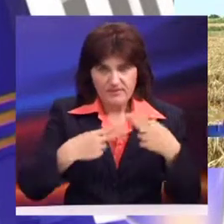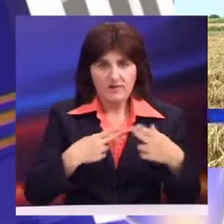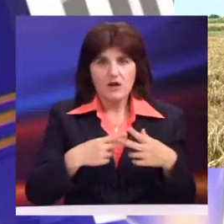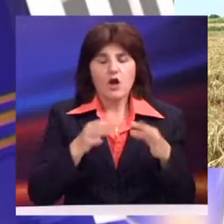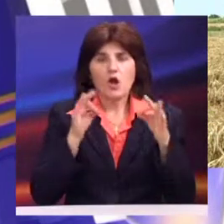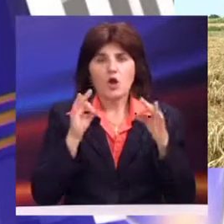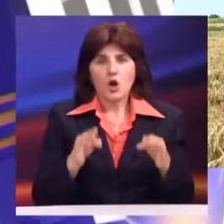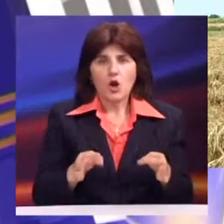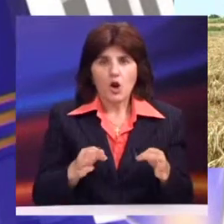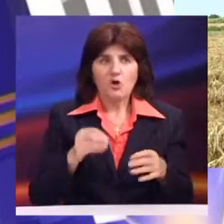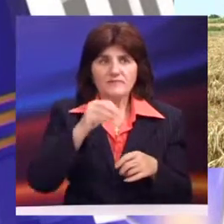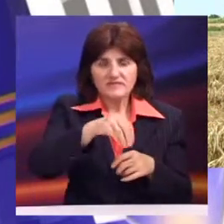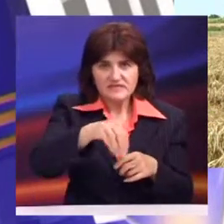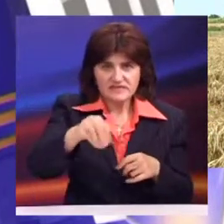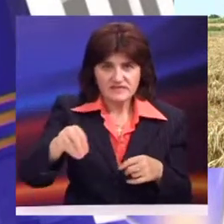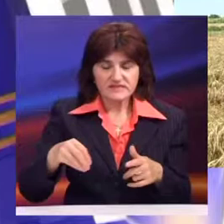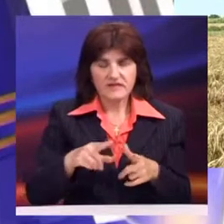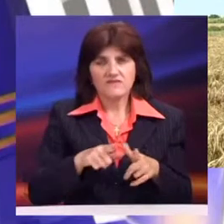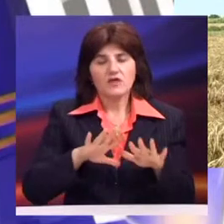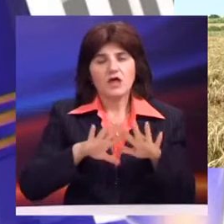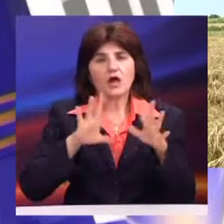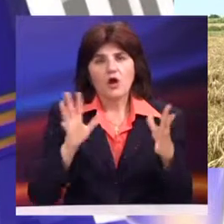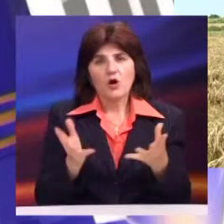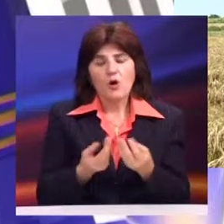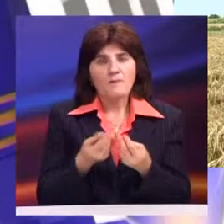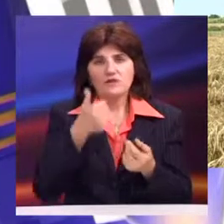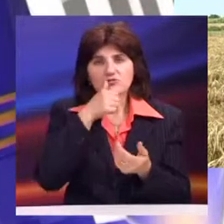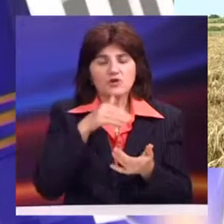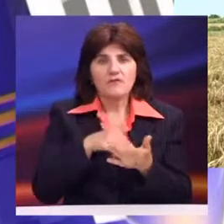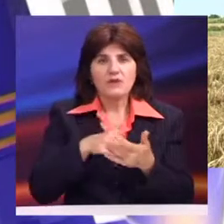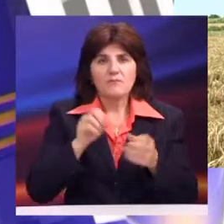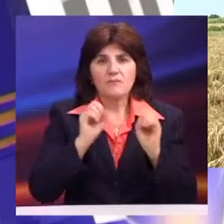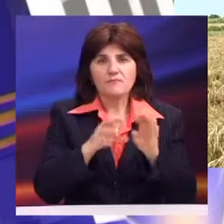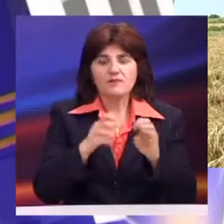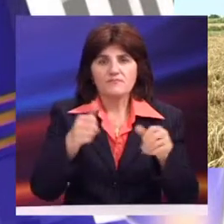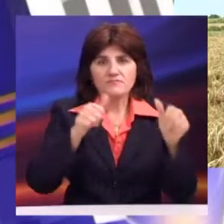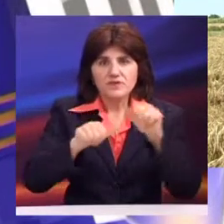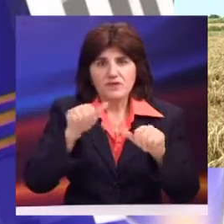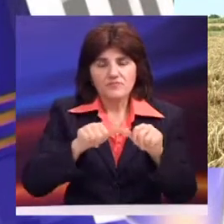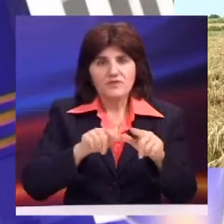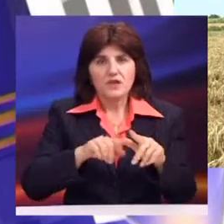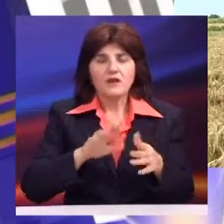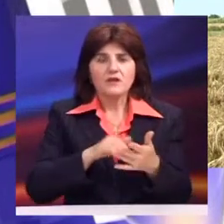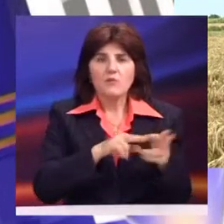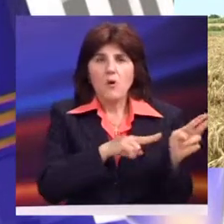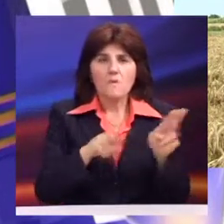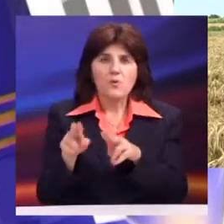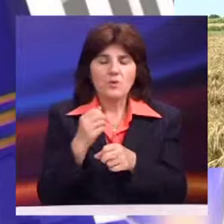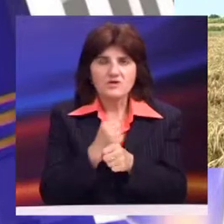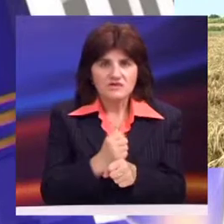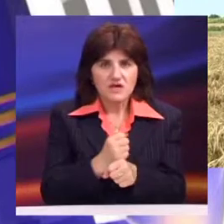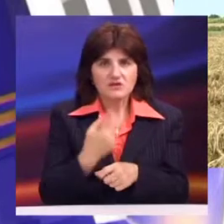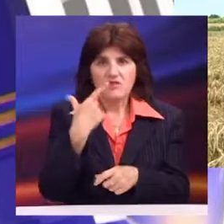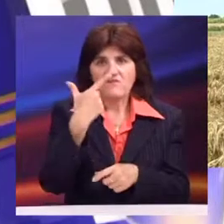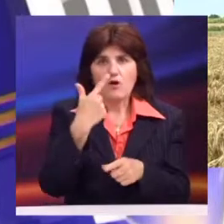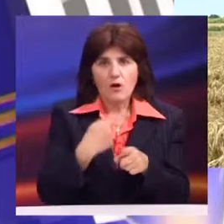zemljišta, i norme setve koje su primenjene i kompletnu agrotehniku i evo ove godine isto ispoštovana je puna zaštita, znači